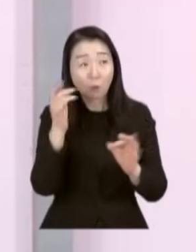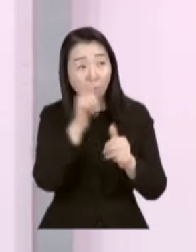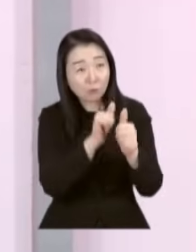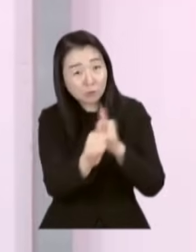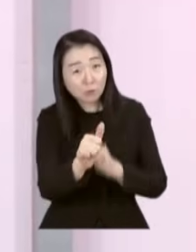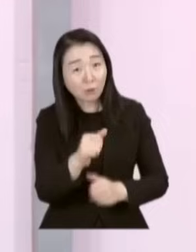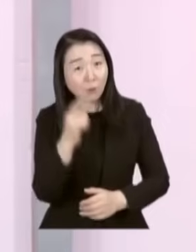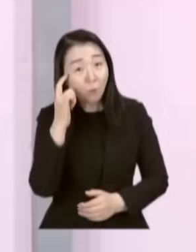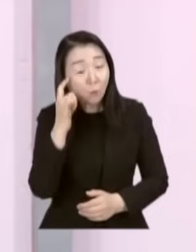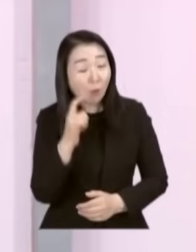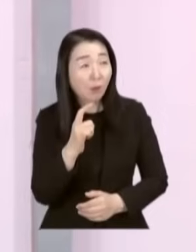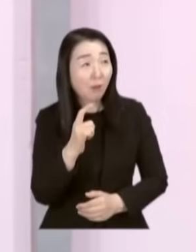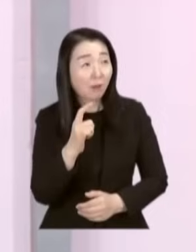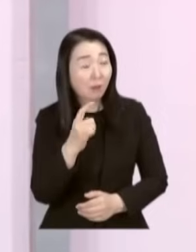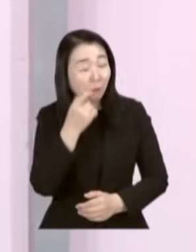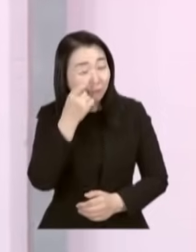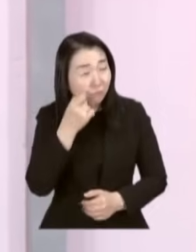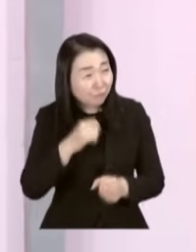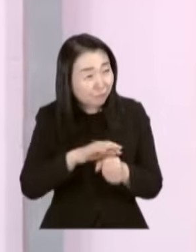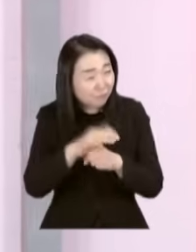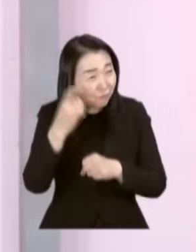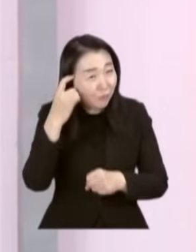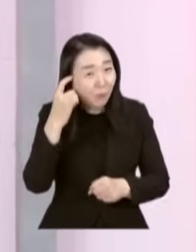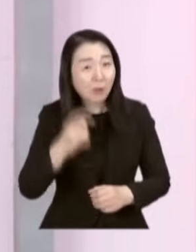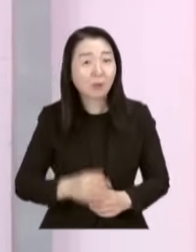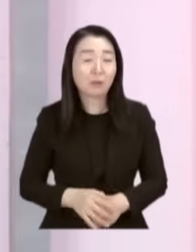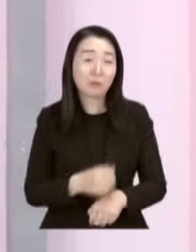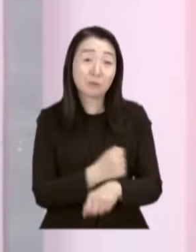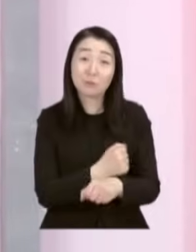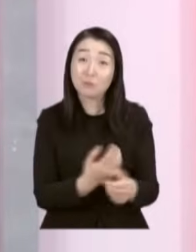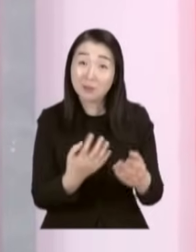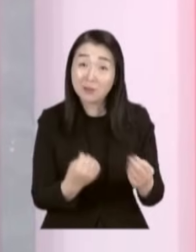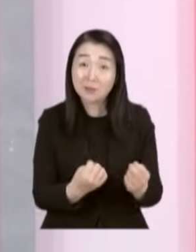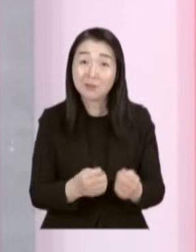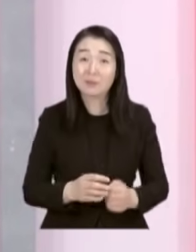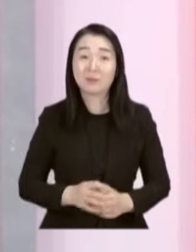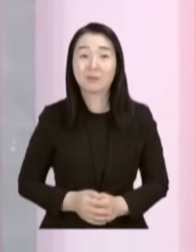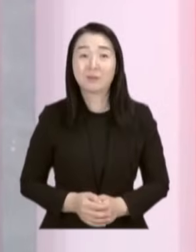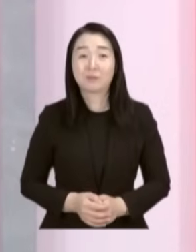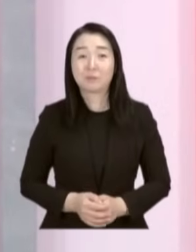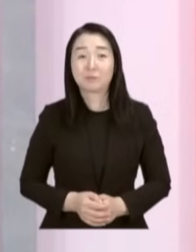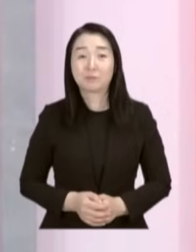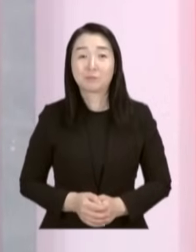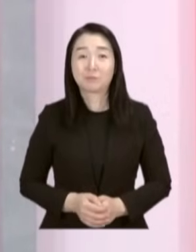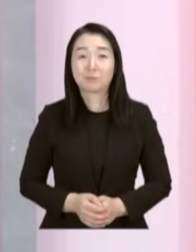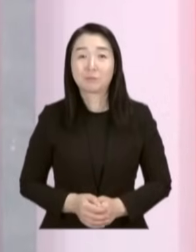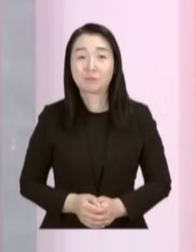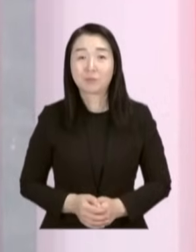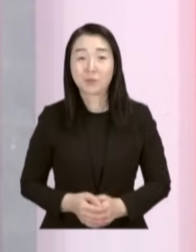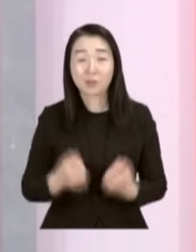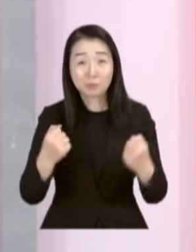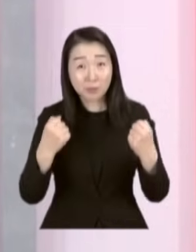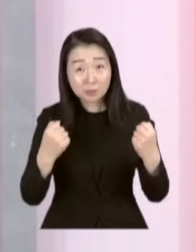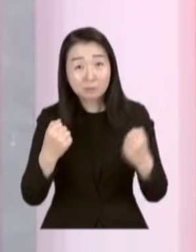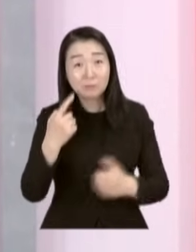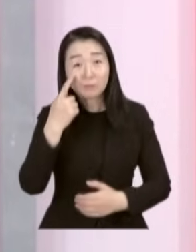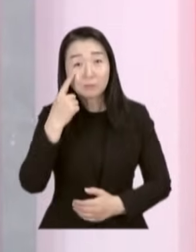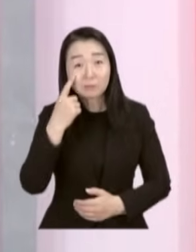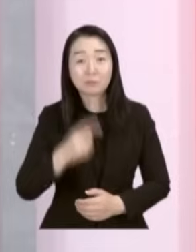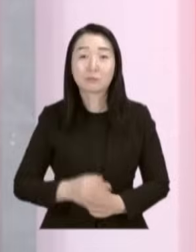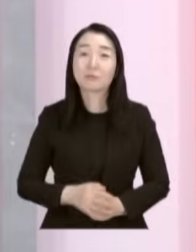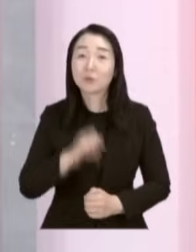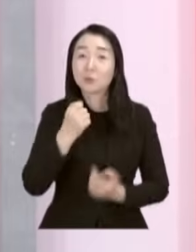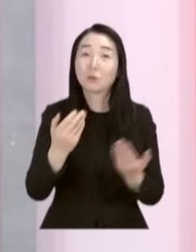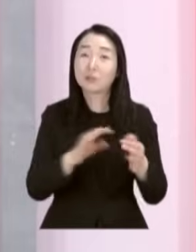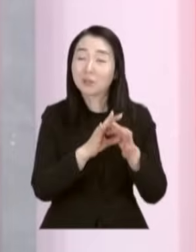봤는데 어떻게 이렇게까지 됐을까 이러면서 고생 많죠. 하지만 힘을 내서